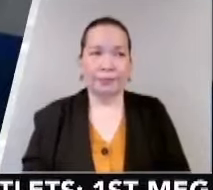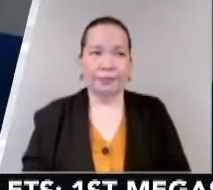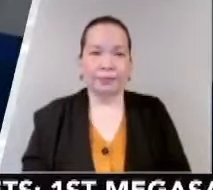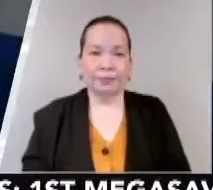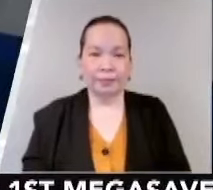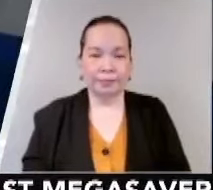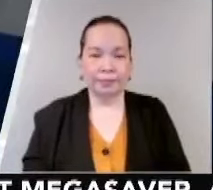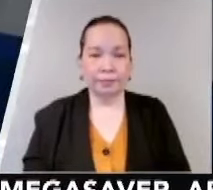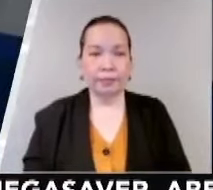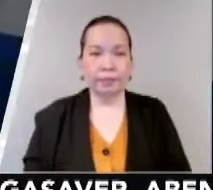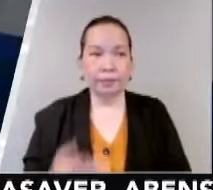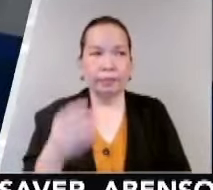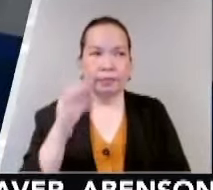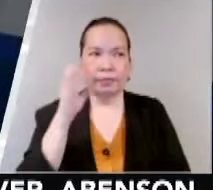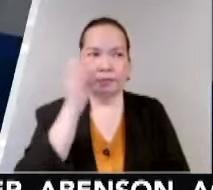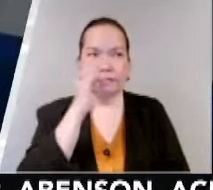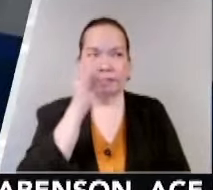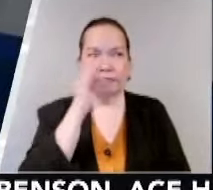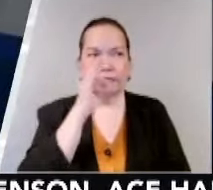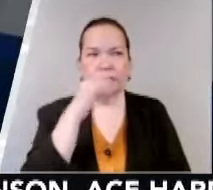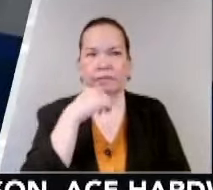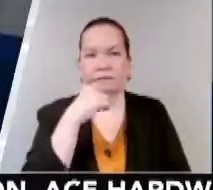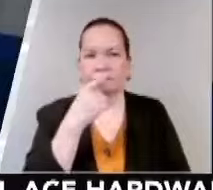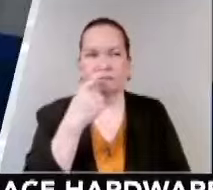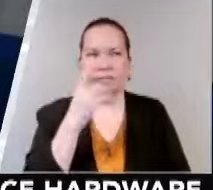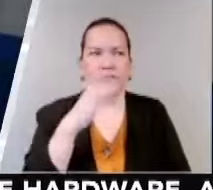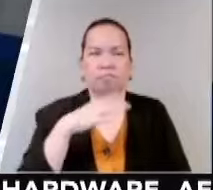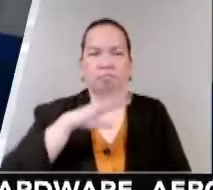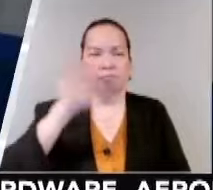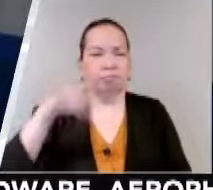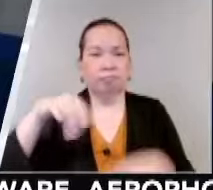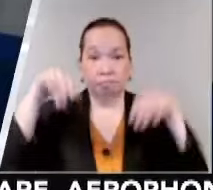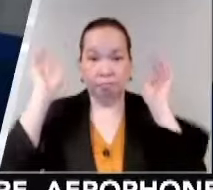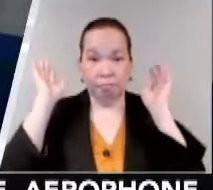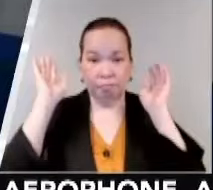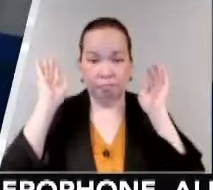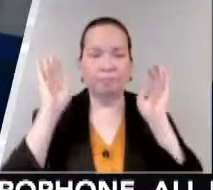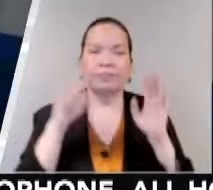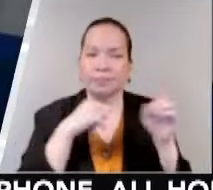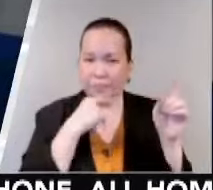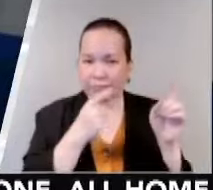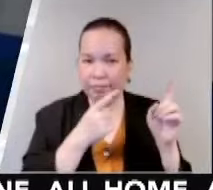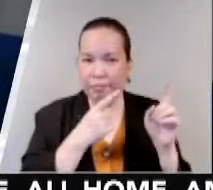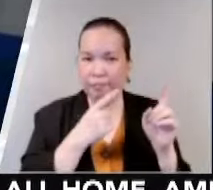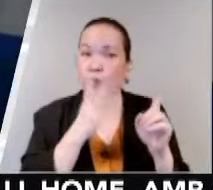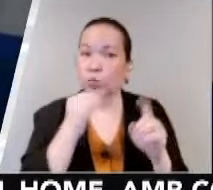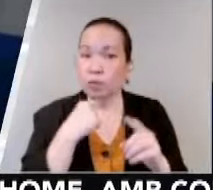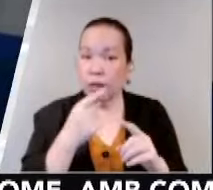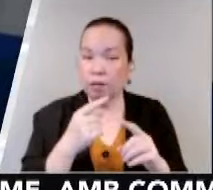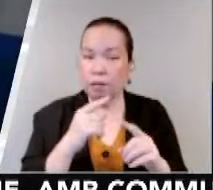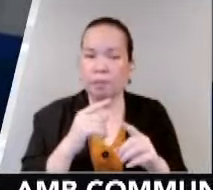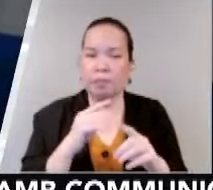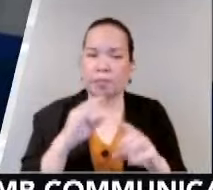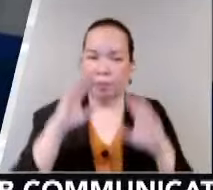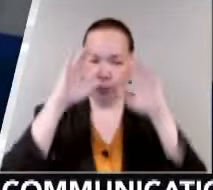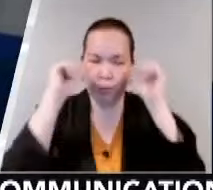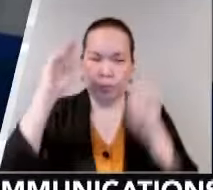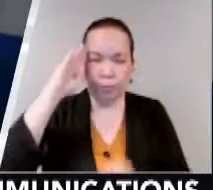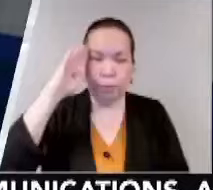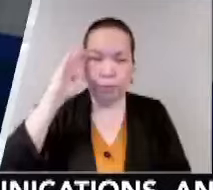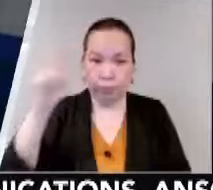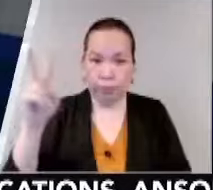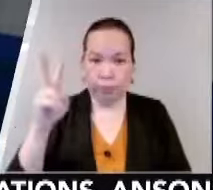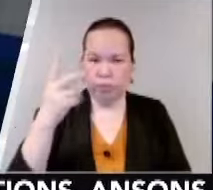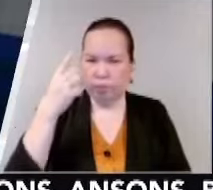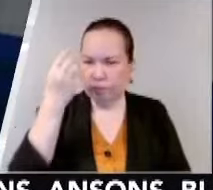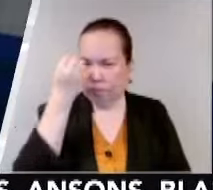Filipinos do not yield. Yan, hindi maduduwag ang Pilipinas, sabi ni Pangulong Bongbong Marcos, sa mga agresibong